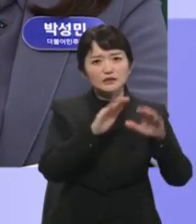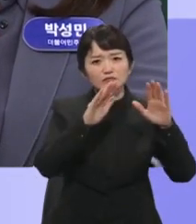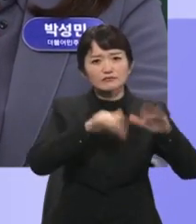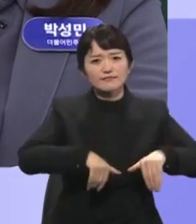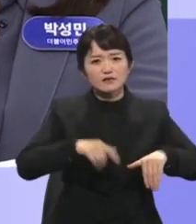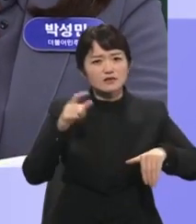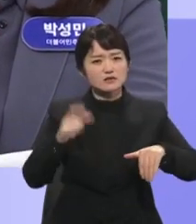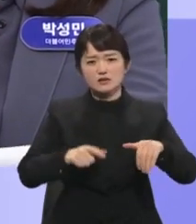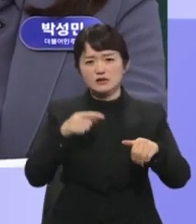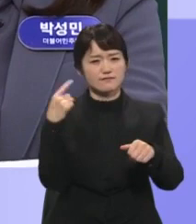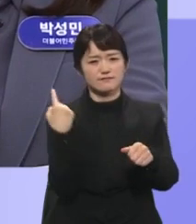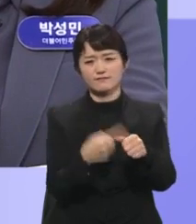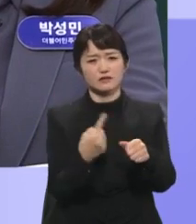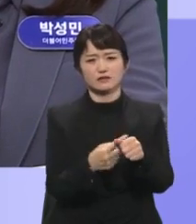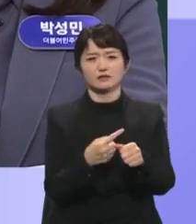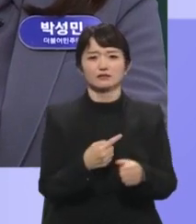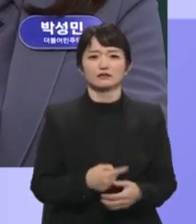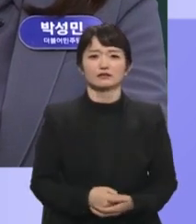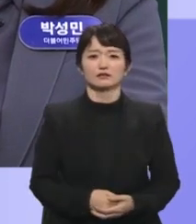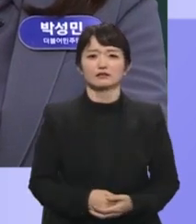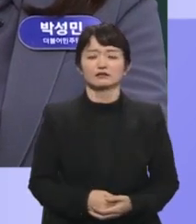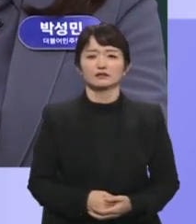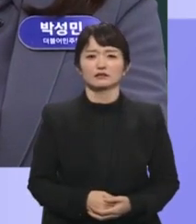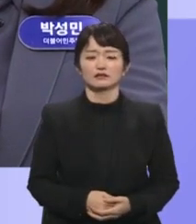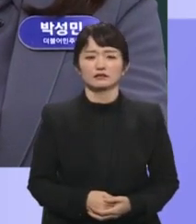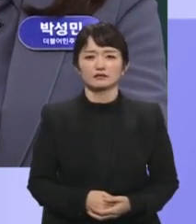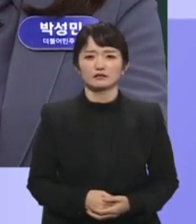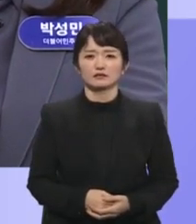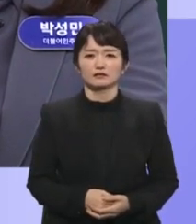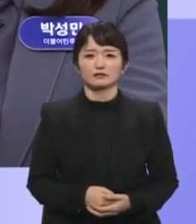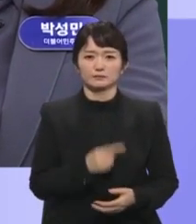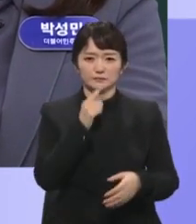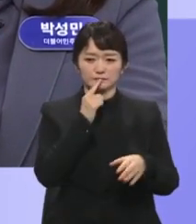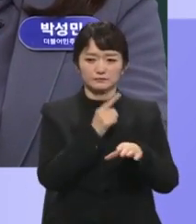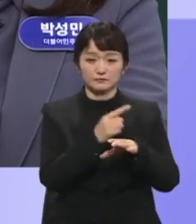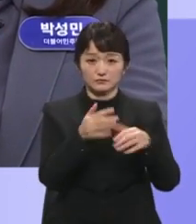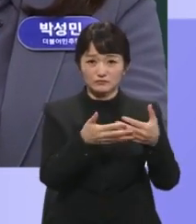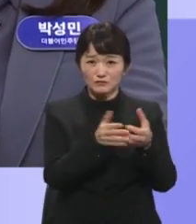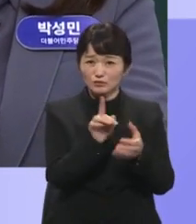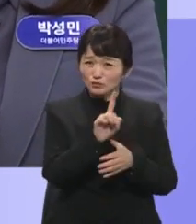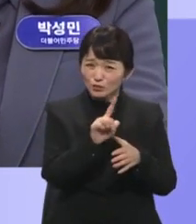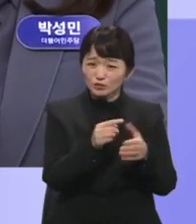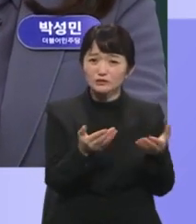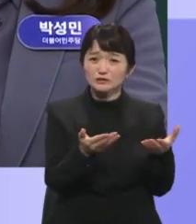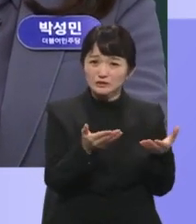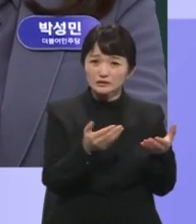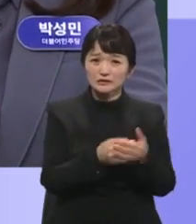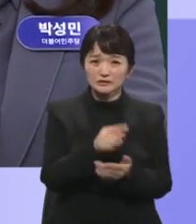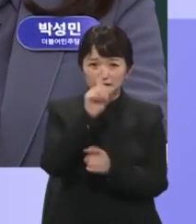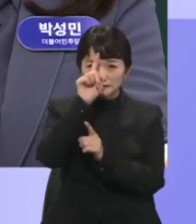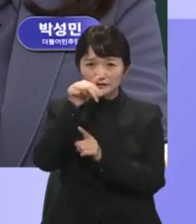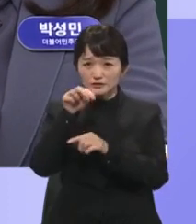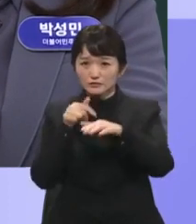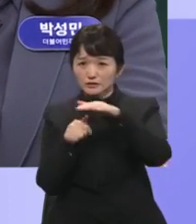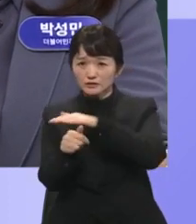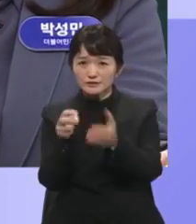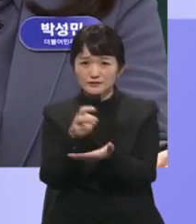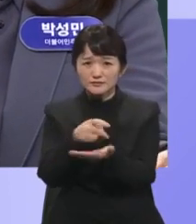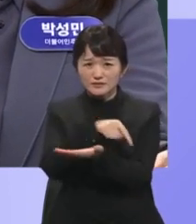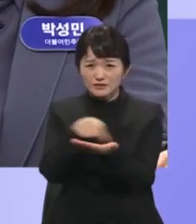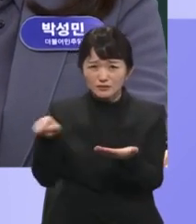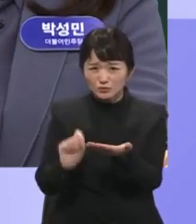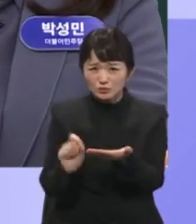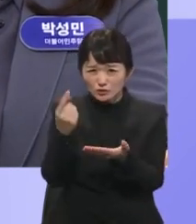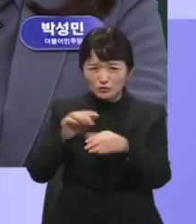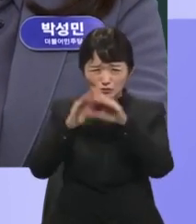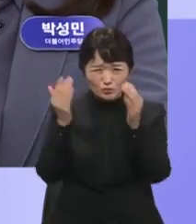굉장히 강하게 비판을 했습니다 그러면서 민주당이 뭘 해도 이재명 대표의 사범 리스크 때문에